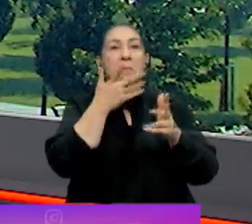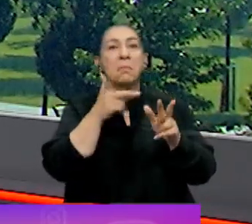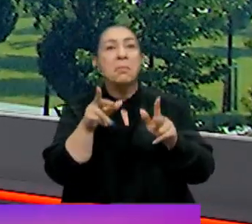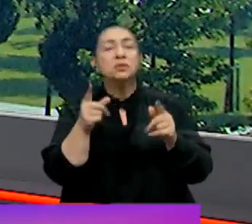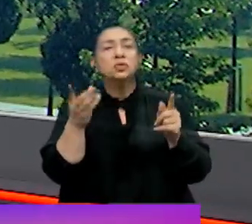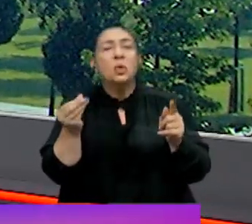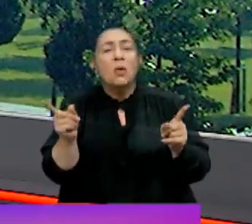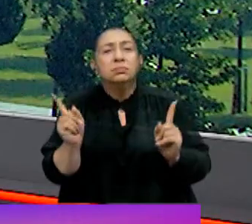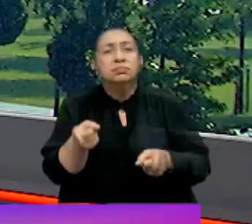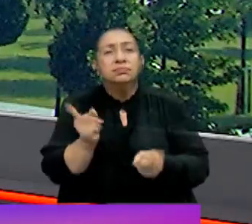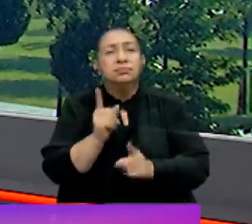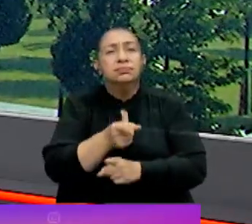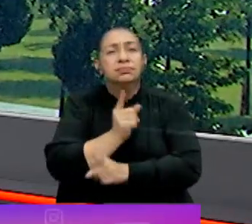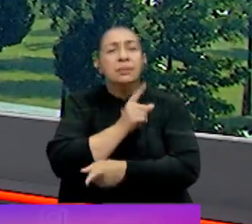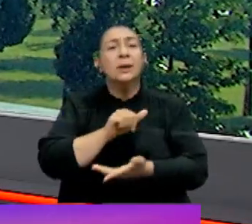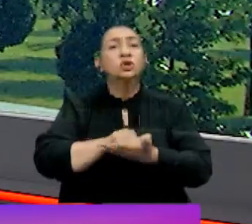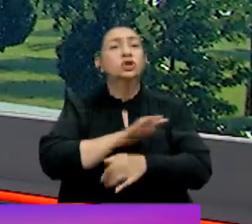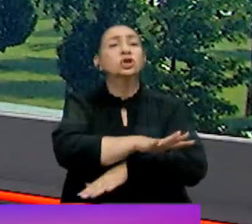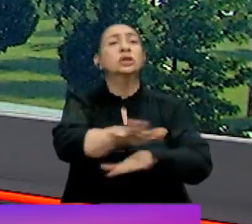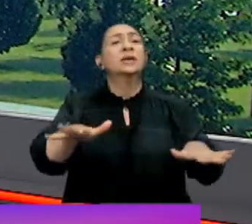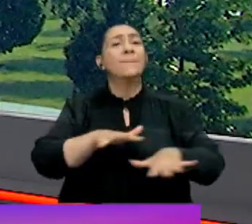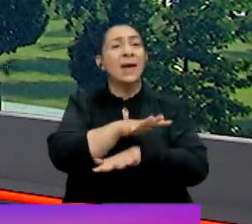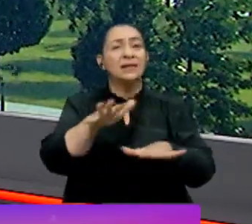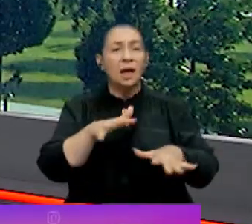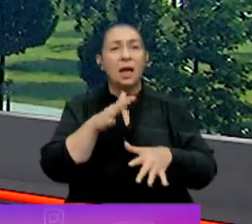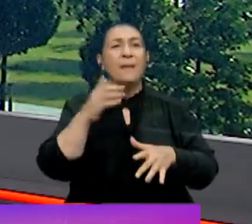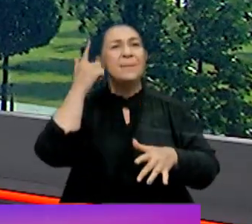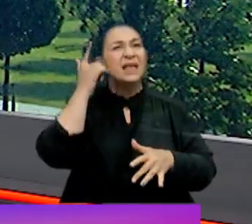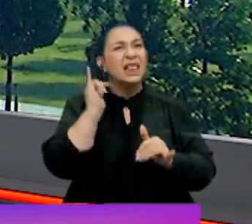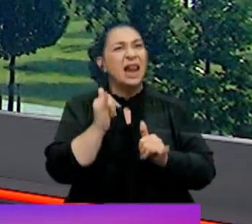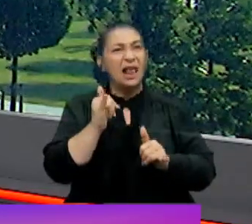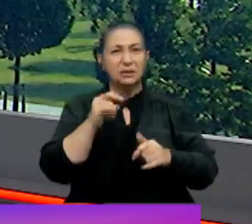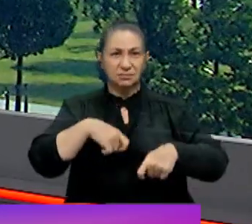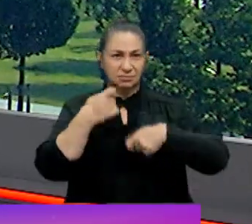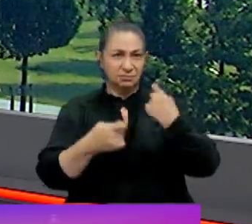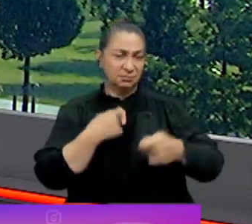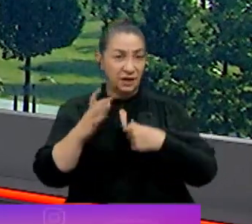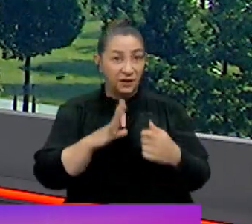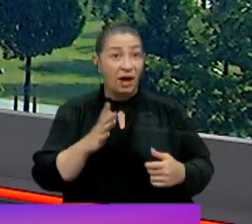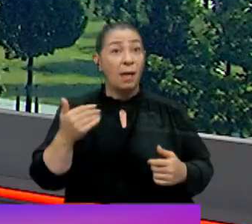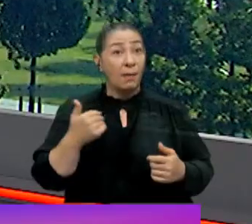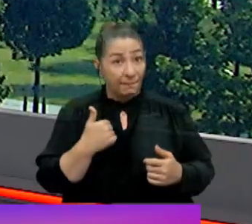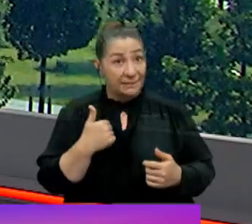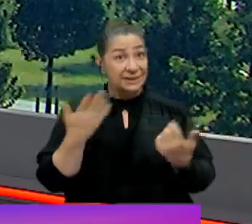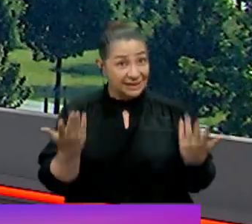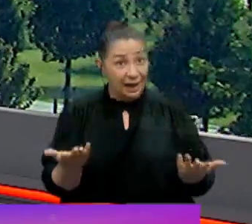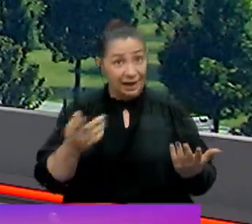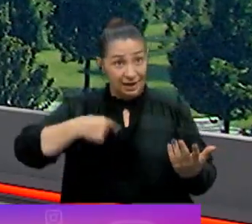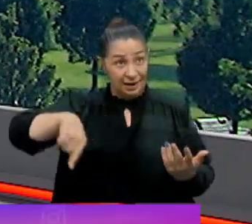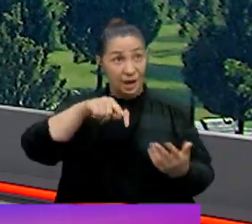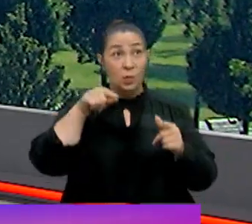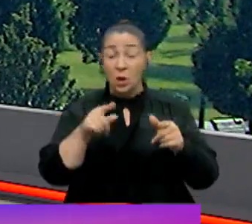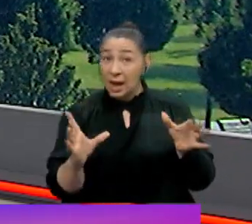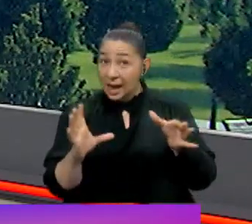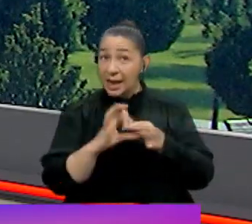bir sürü sosyal medyada bilgi kirliliği, bir sürü kakafoni var. Dolayısıyla biz de